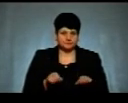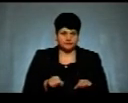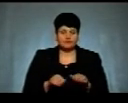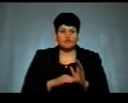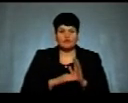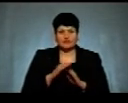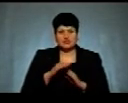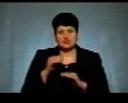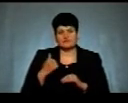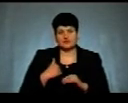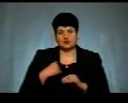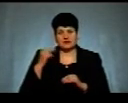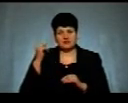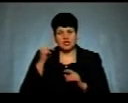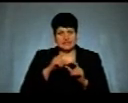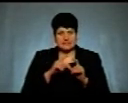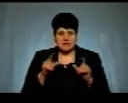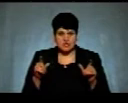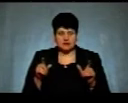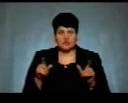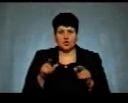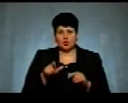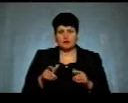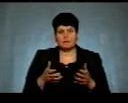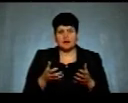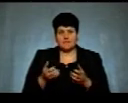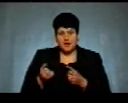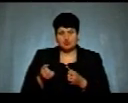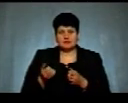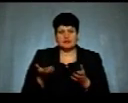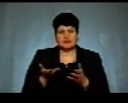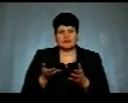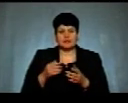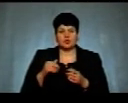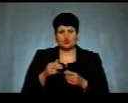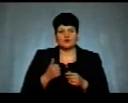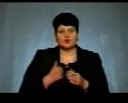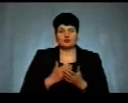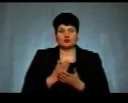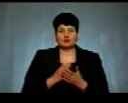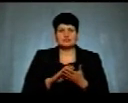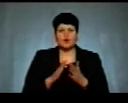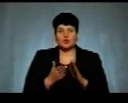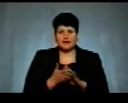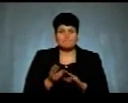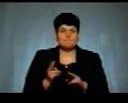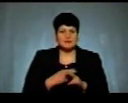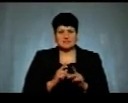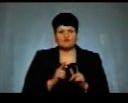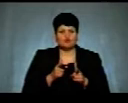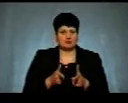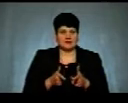вищих військових навчальних закладах, люди приймаються, які йдуть з військової служби за контрактом без вступних